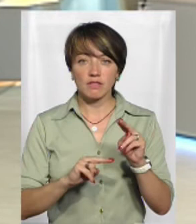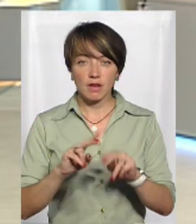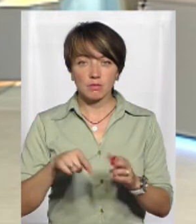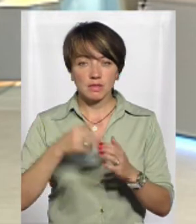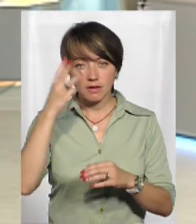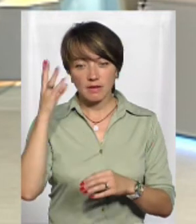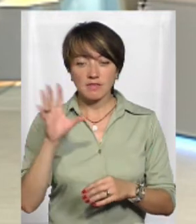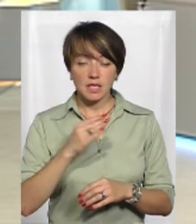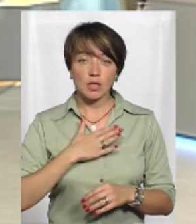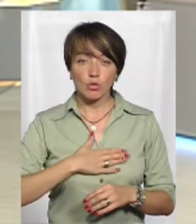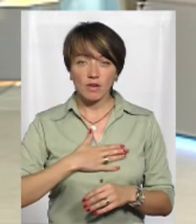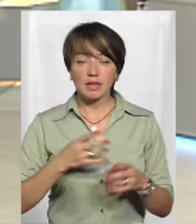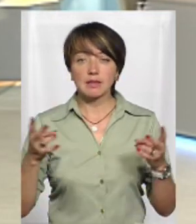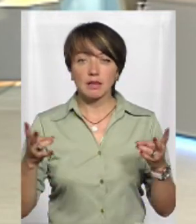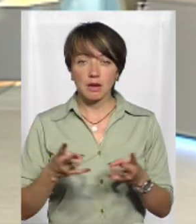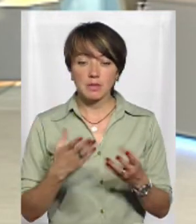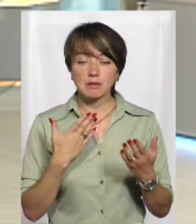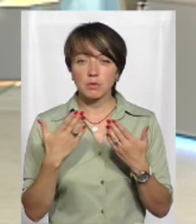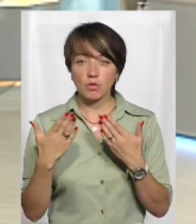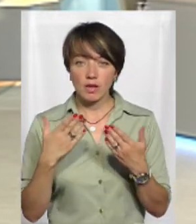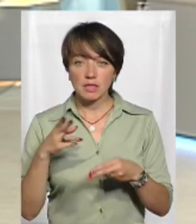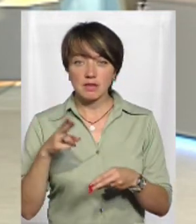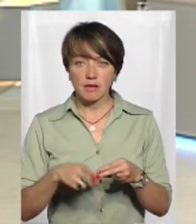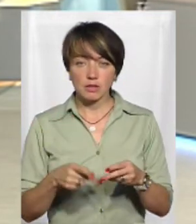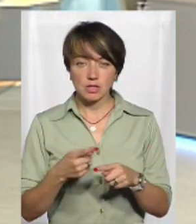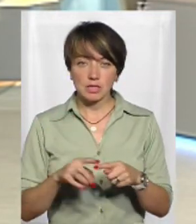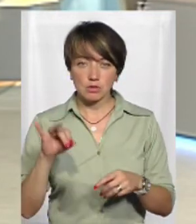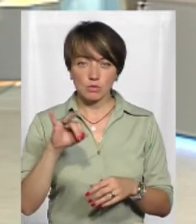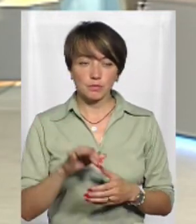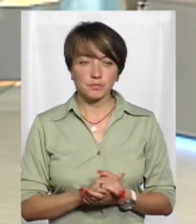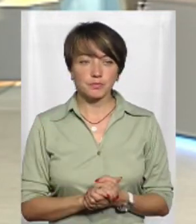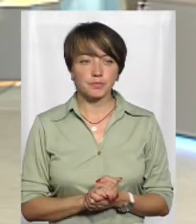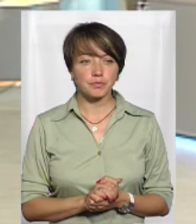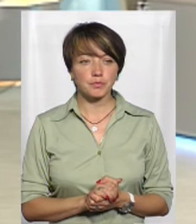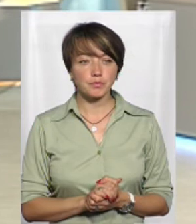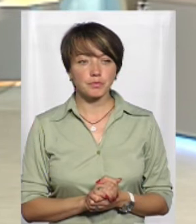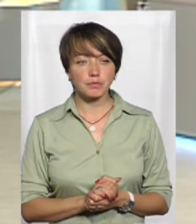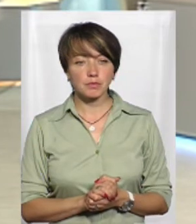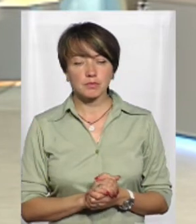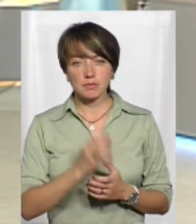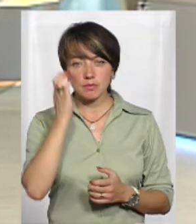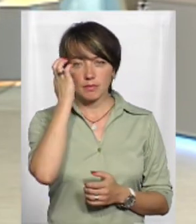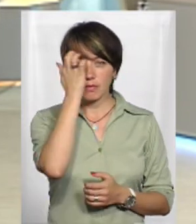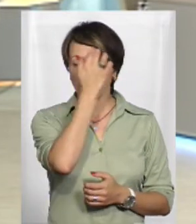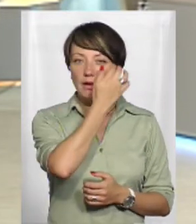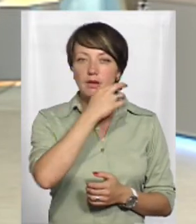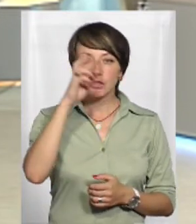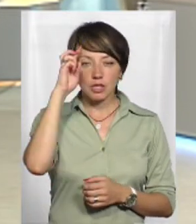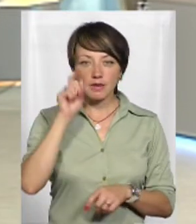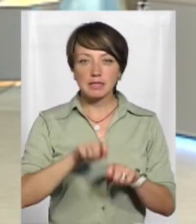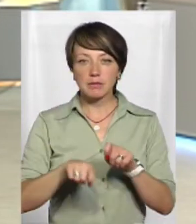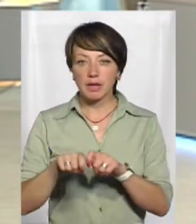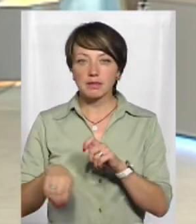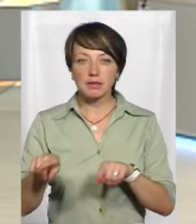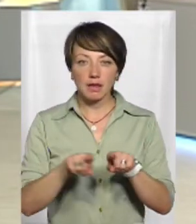тут все досить задовільно, але треба все-таки спілкуватися і завершувати цю епопею. Ну, в Державній архітектурно-будівельній інспекції так і сказали, що